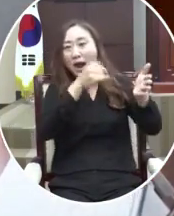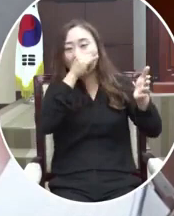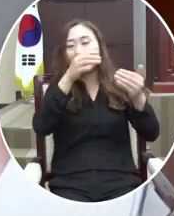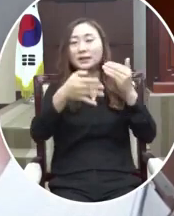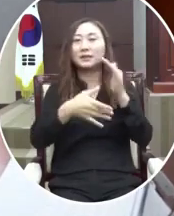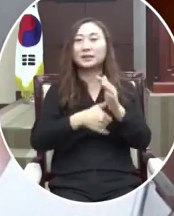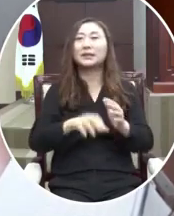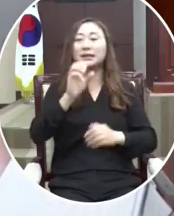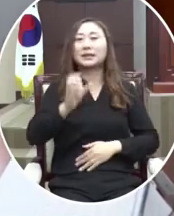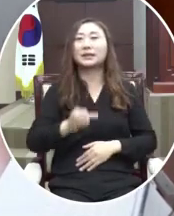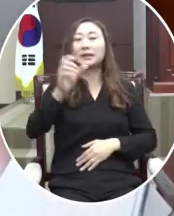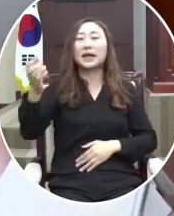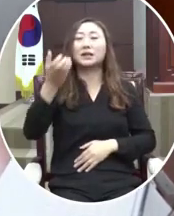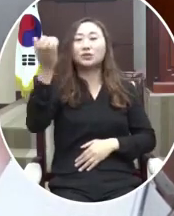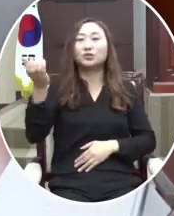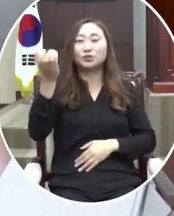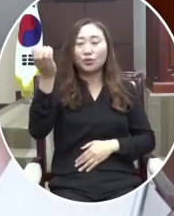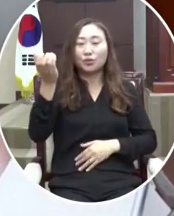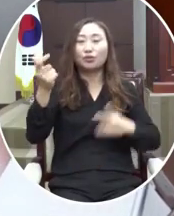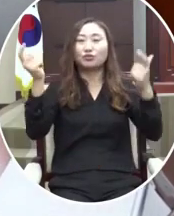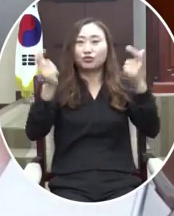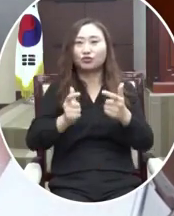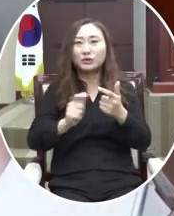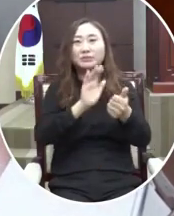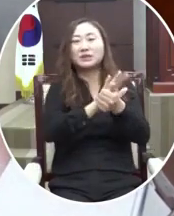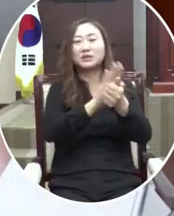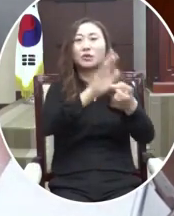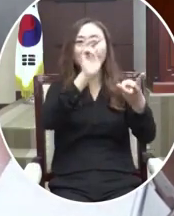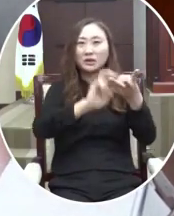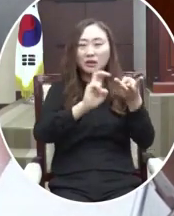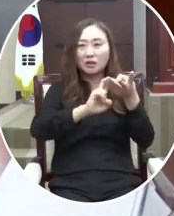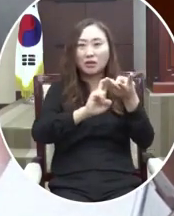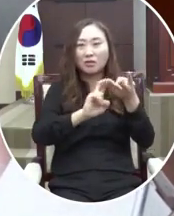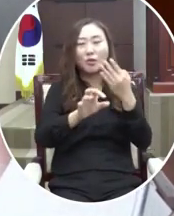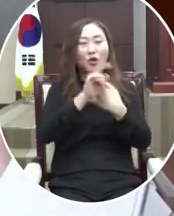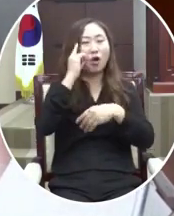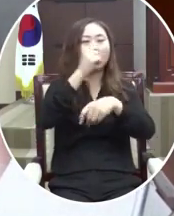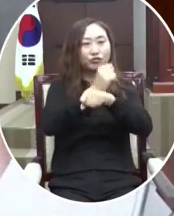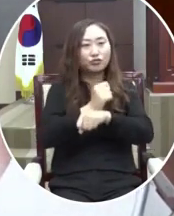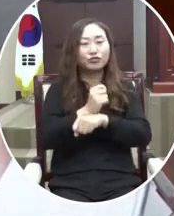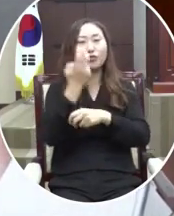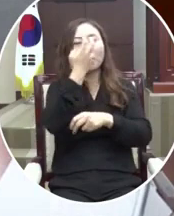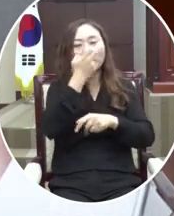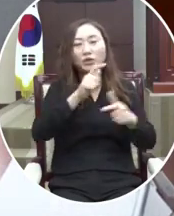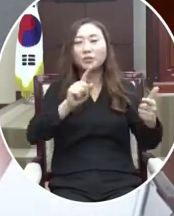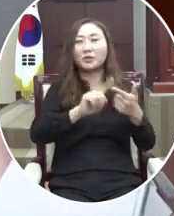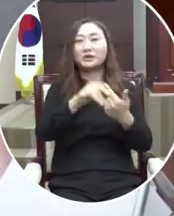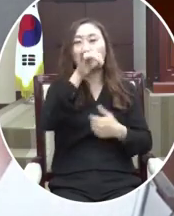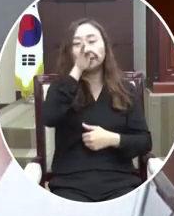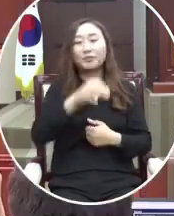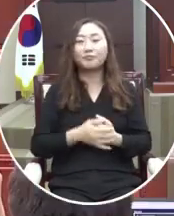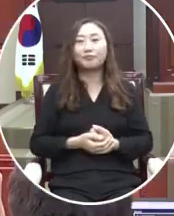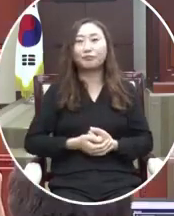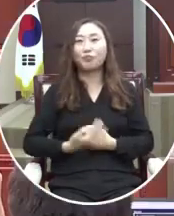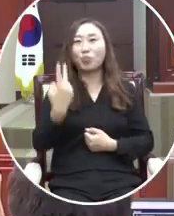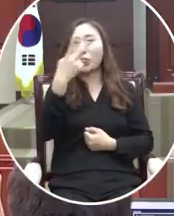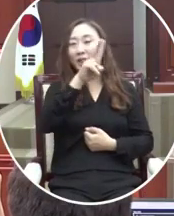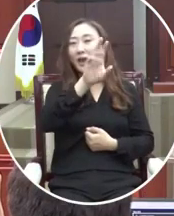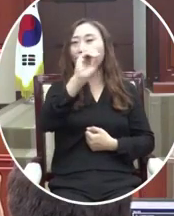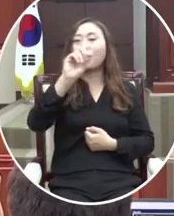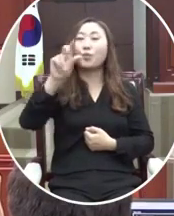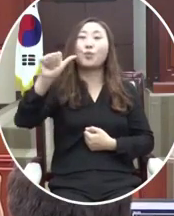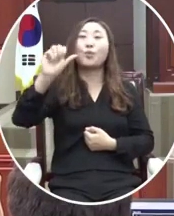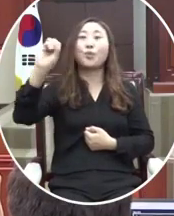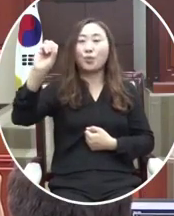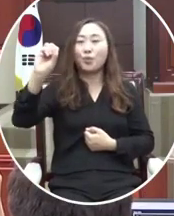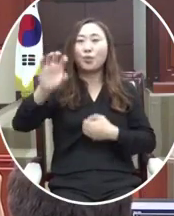탄소중립 지원 센터를 운영해 온실가스 감축 관리 연구 활동 등을 강화하겠습니다 탄소중립 2050